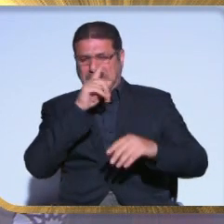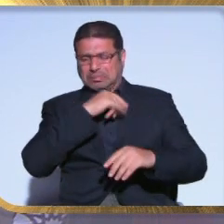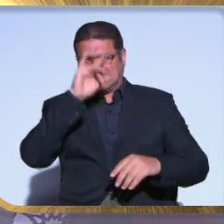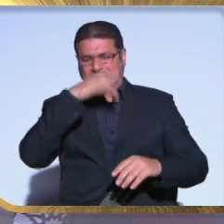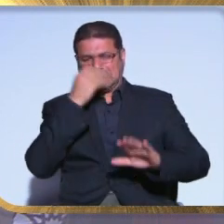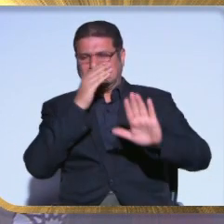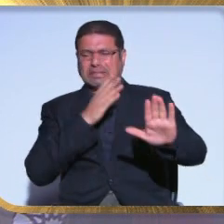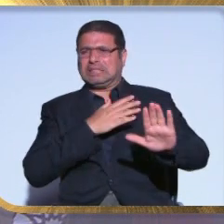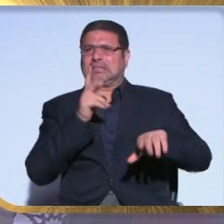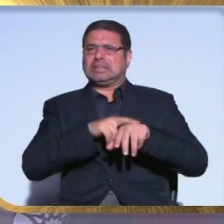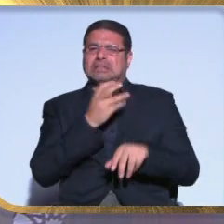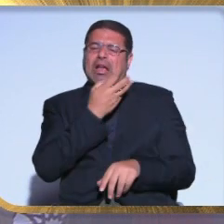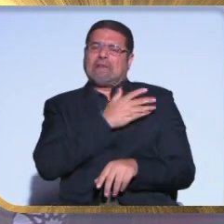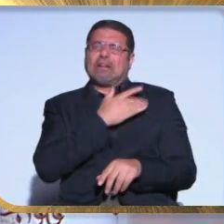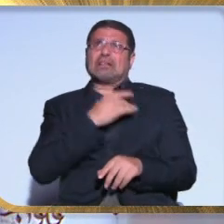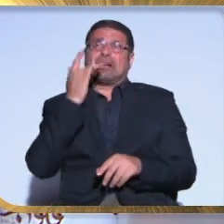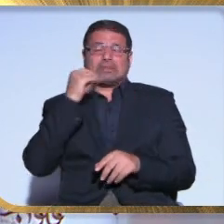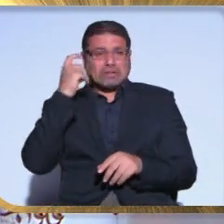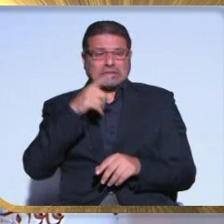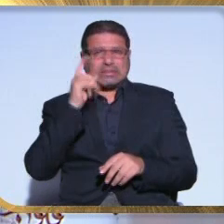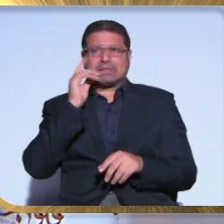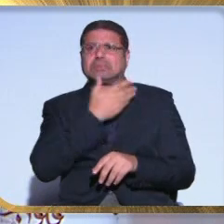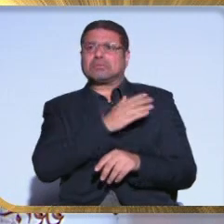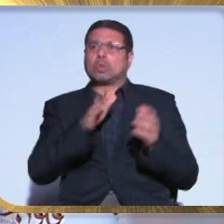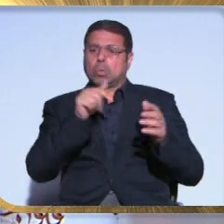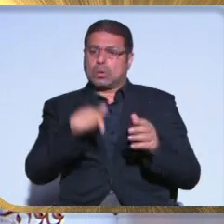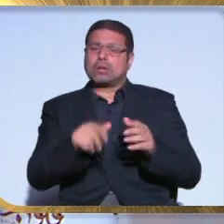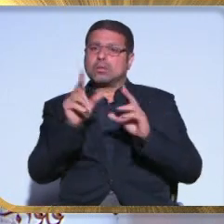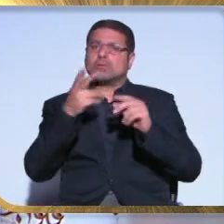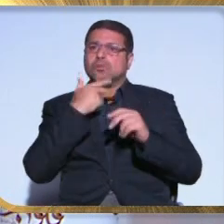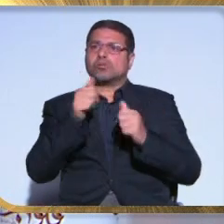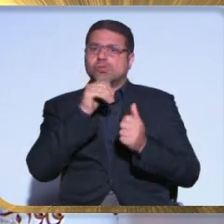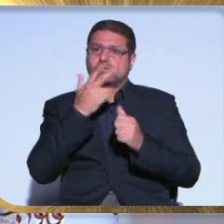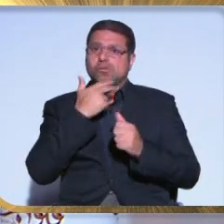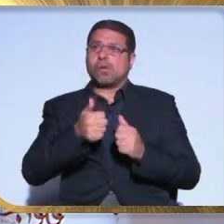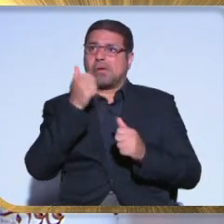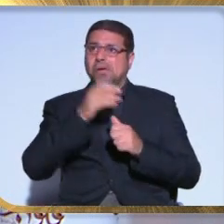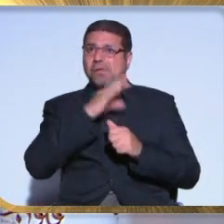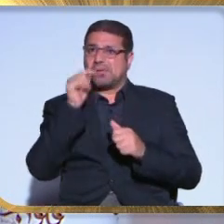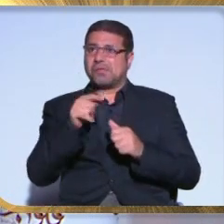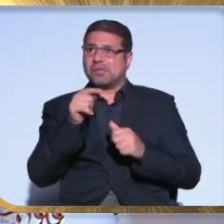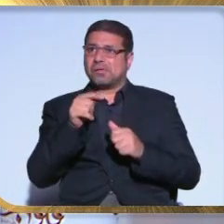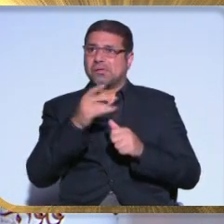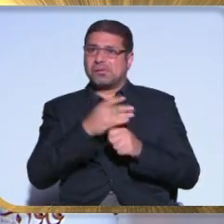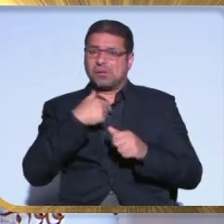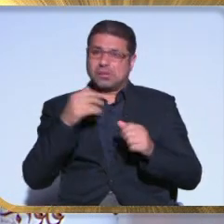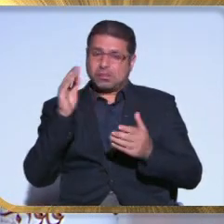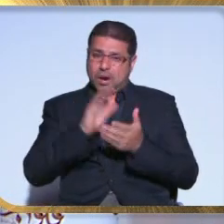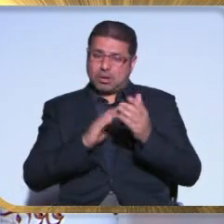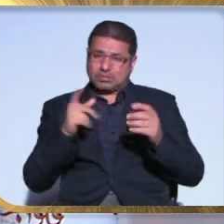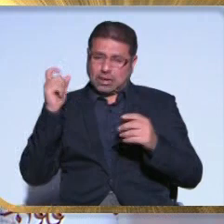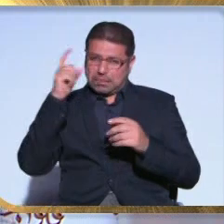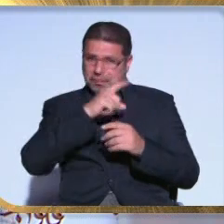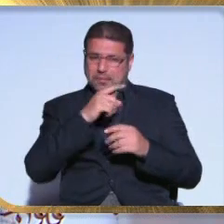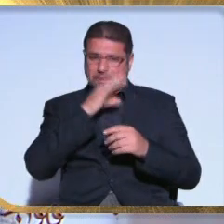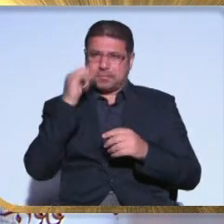أحببته وتستغفر منه إذا ذكرته، فأنت في هذا الحال حال شريف. لكن الإيغال فيه أكتر من كده، أو أن